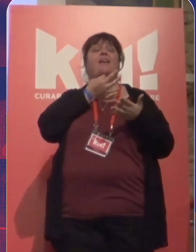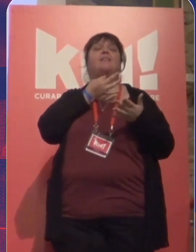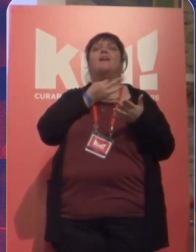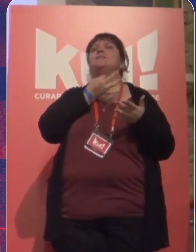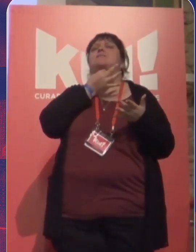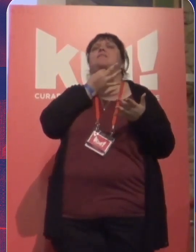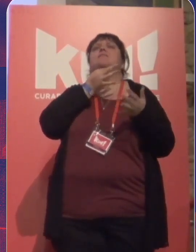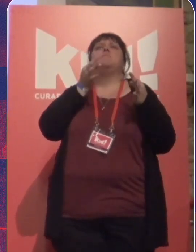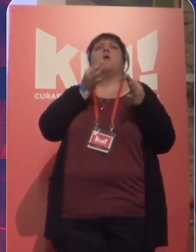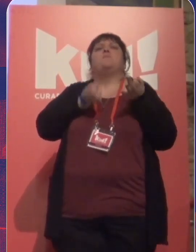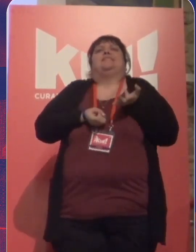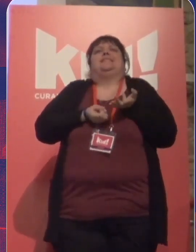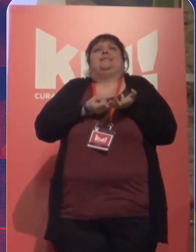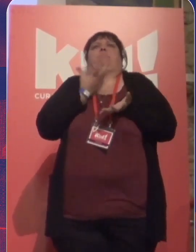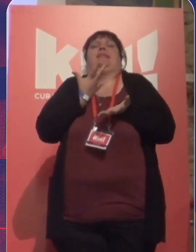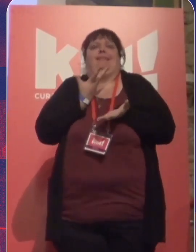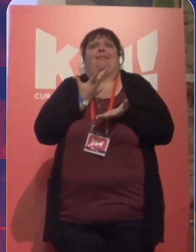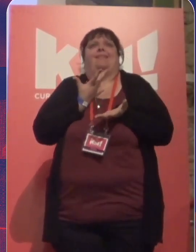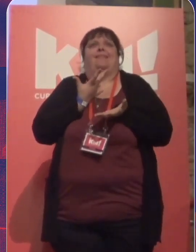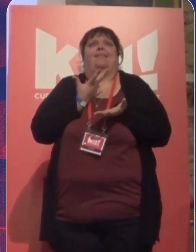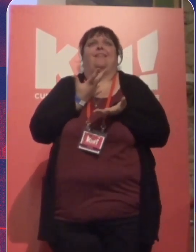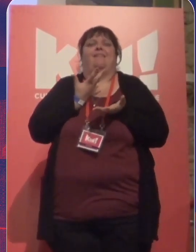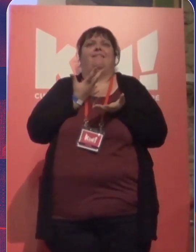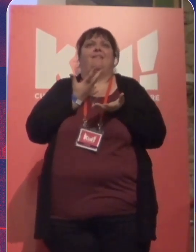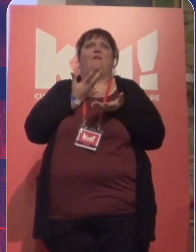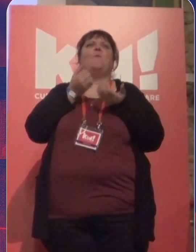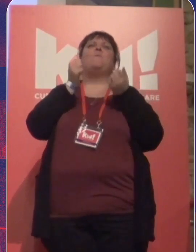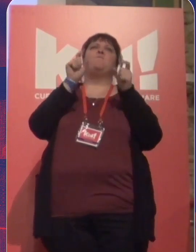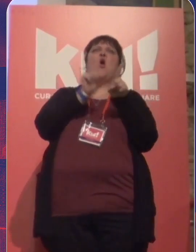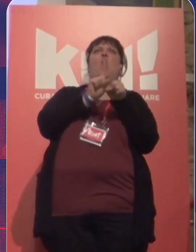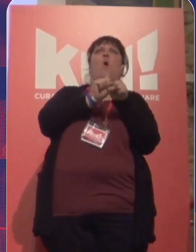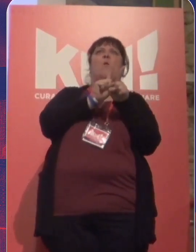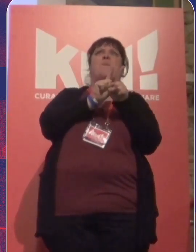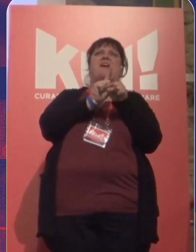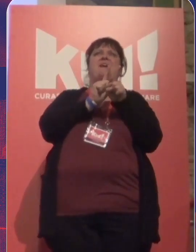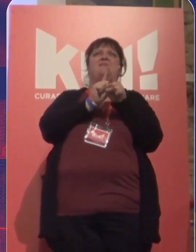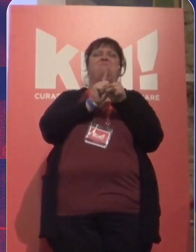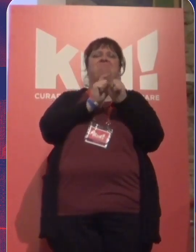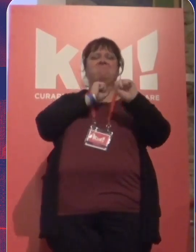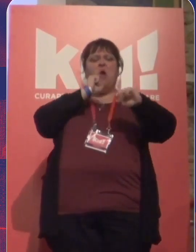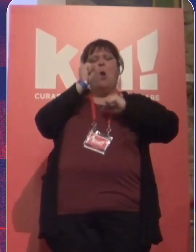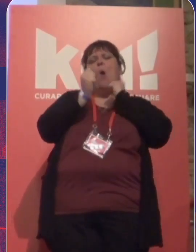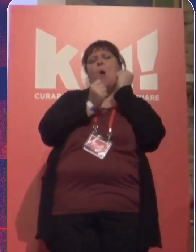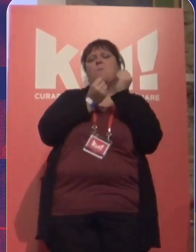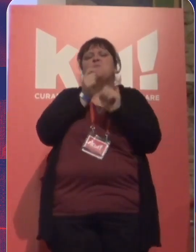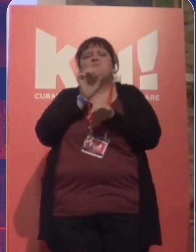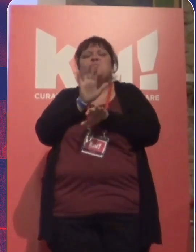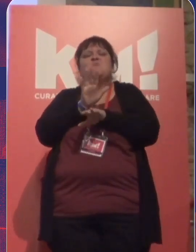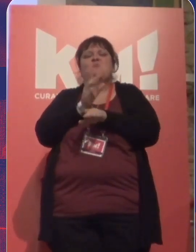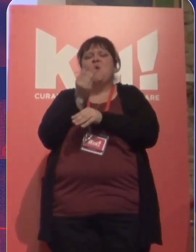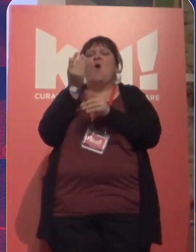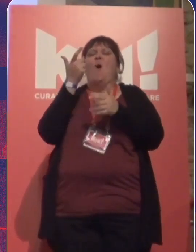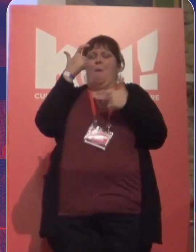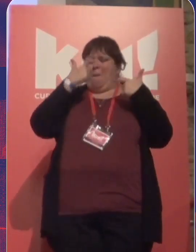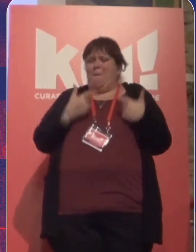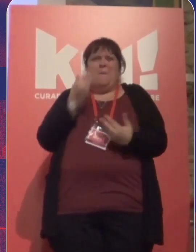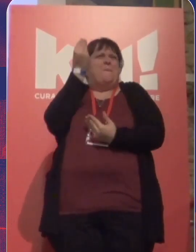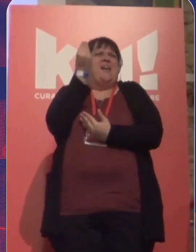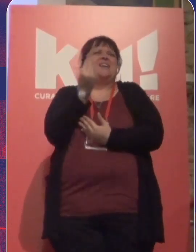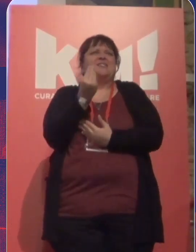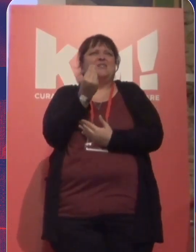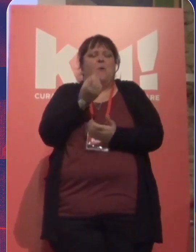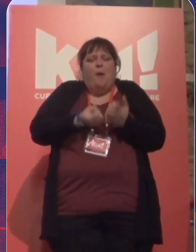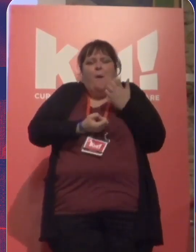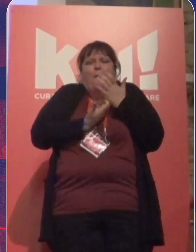se volete dell'essere pulsionale è la radice somatica dell'essere pulsionale ora esiste